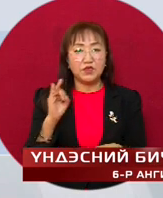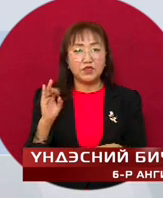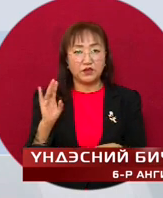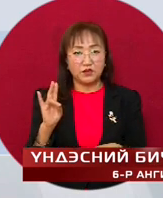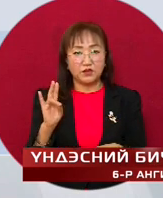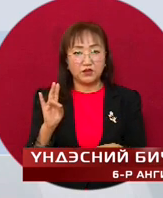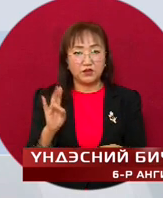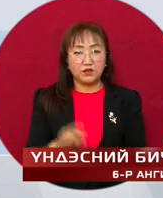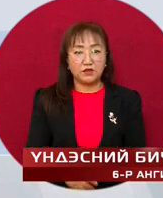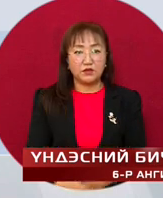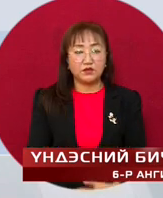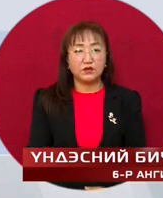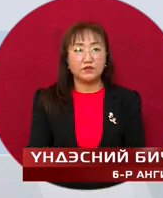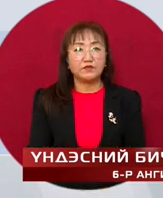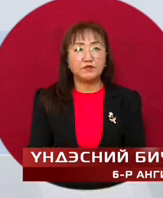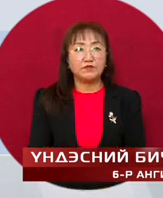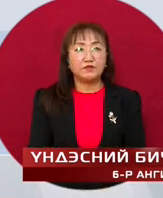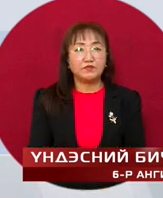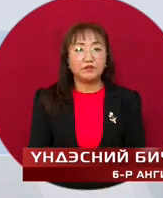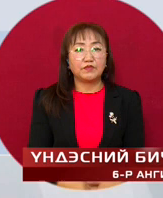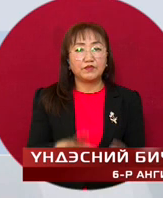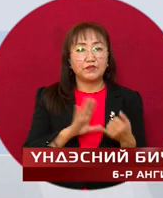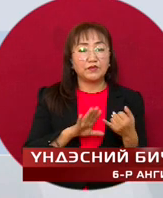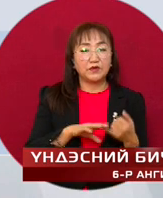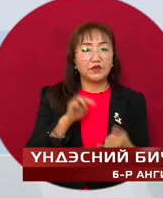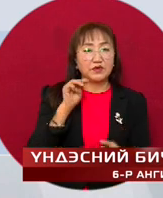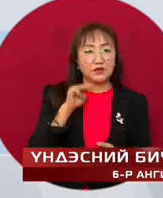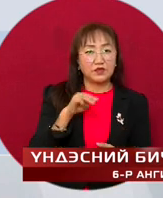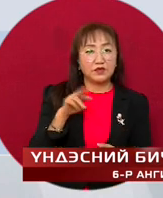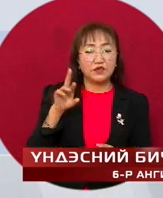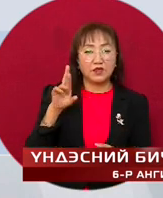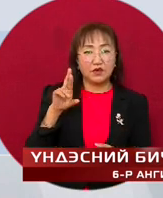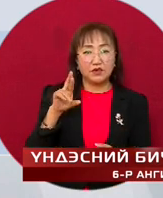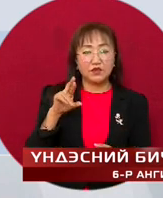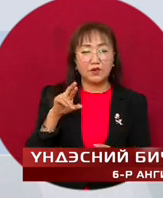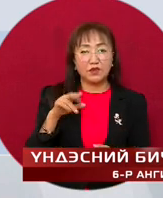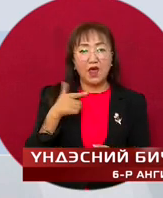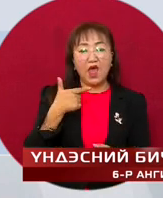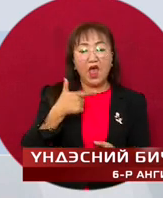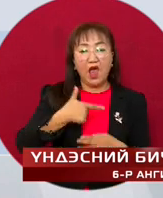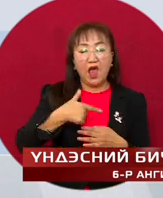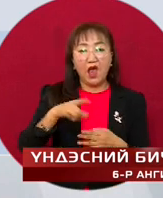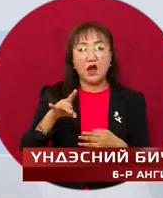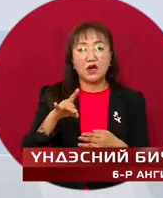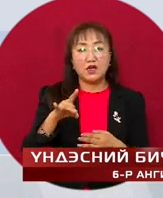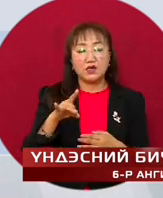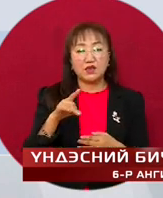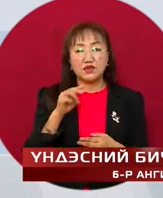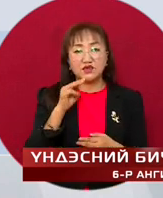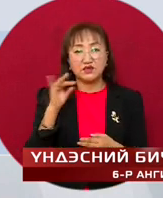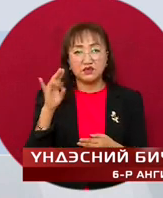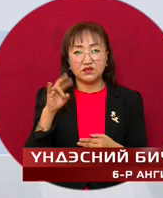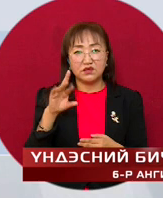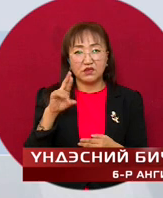байна. За, дараагийн диалгал гарахын диалгал АС 4. За, энийг монгол бичигт